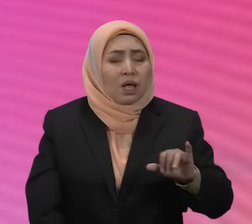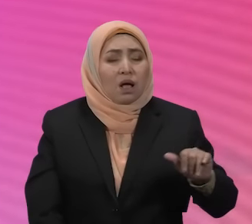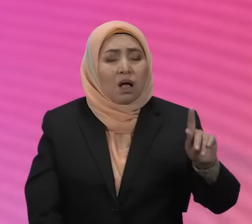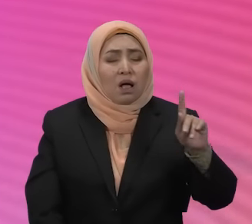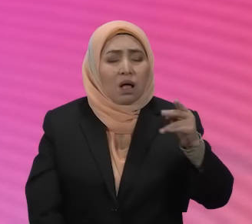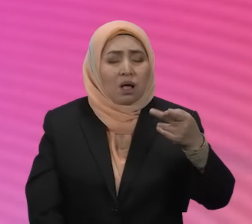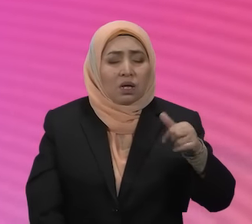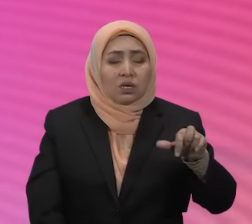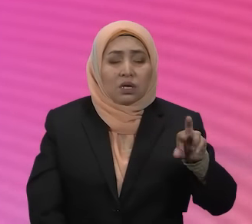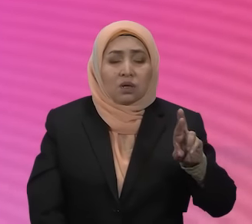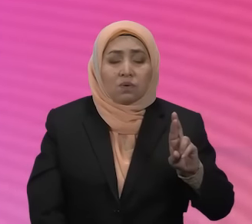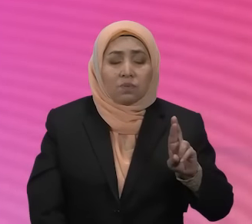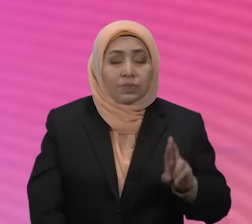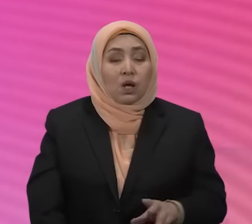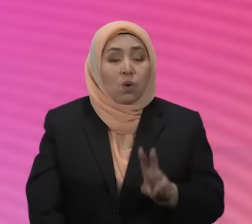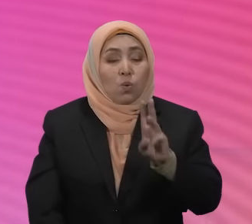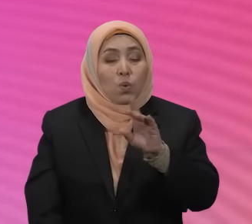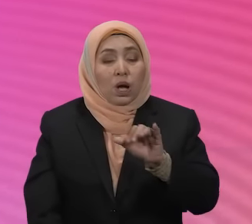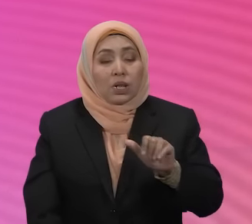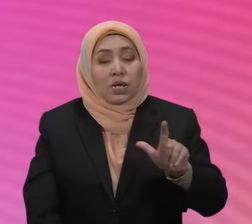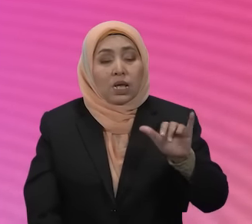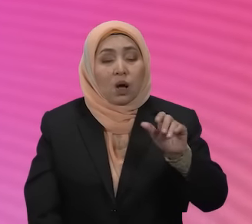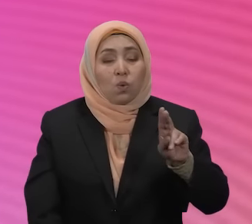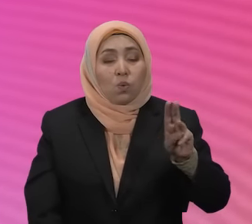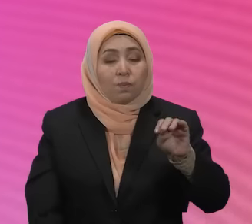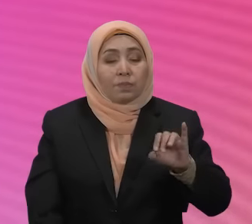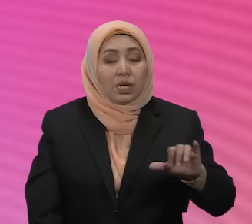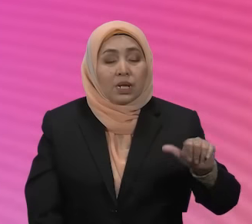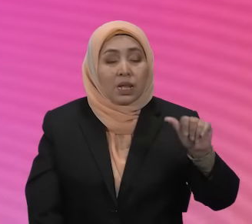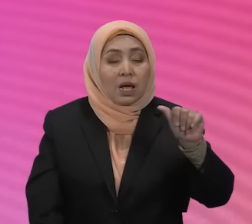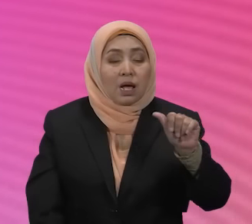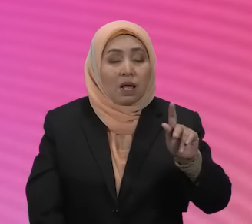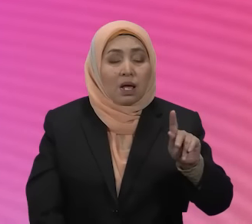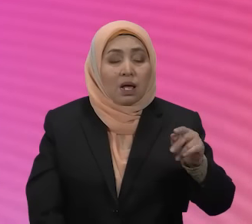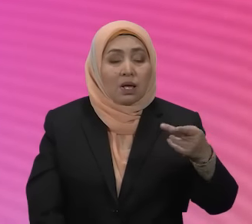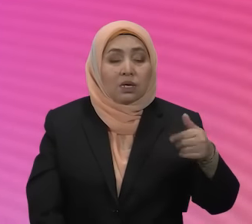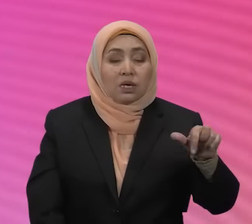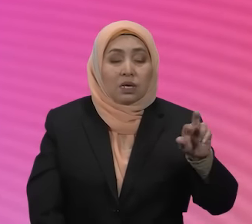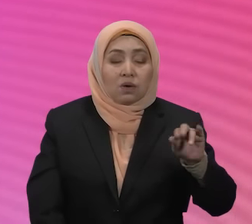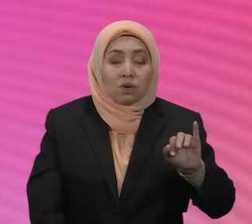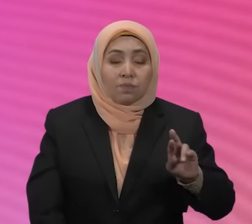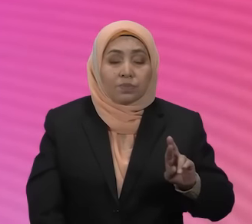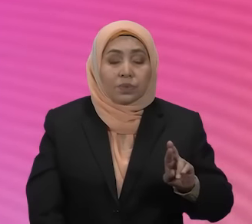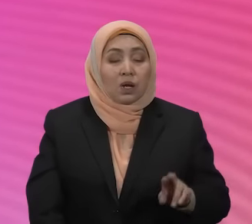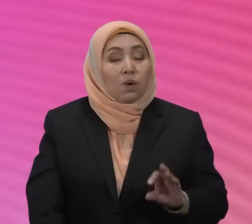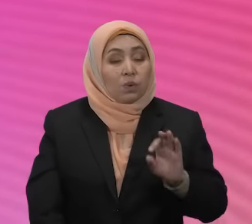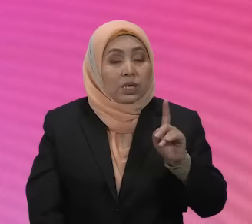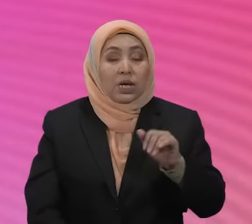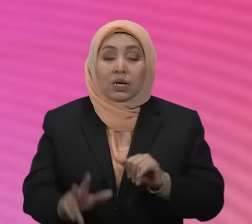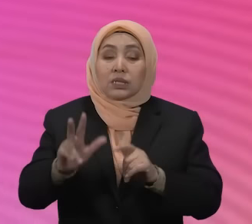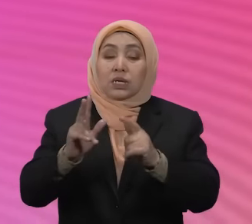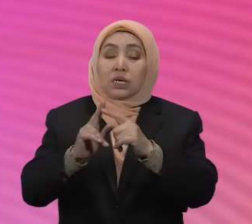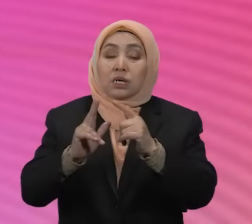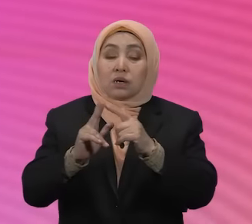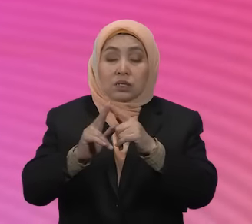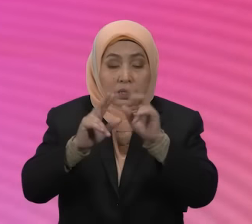yaumil akhir. Wal yaumil akhir. Baik, dan yang ketiga